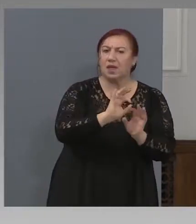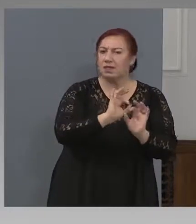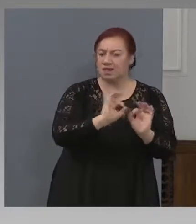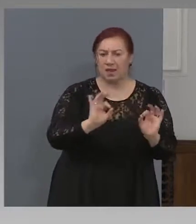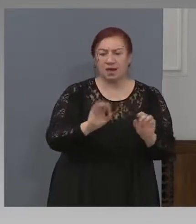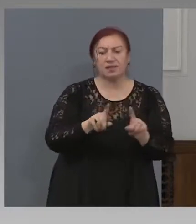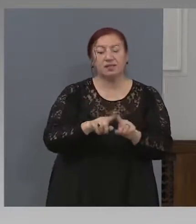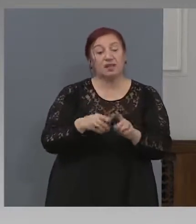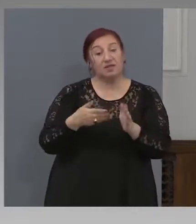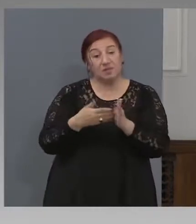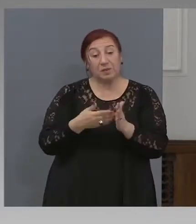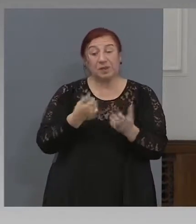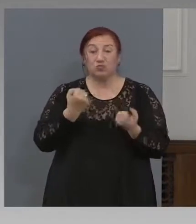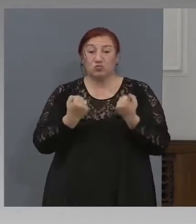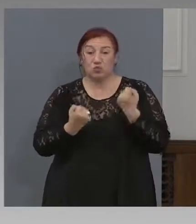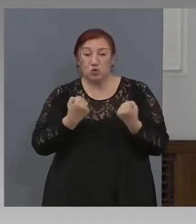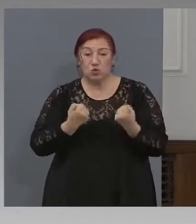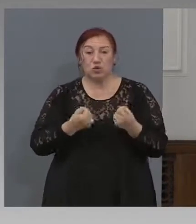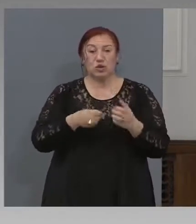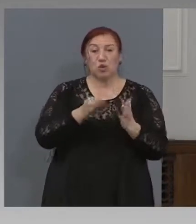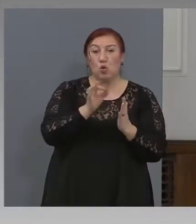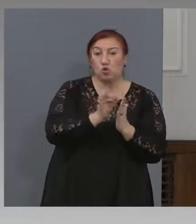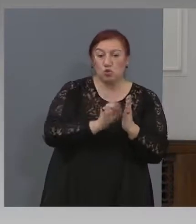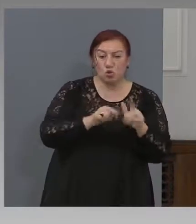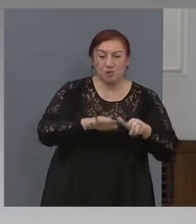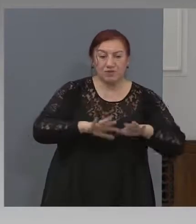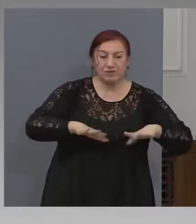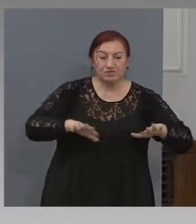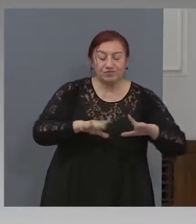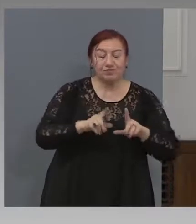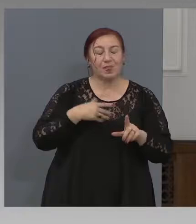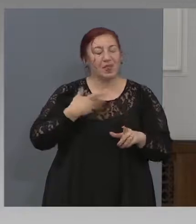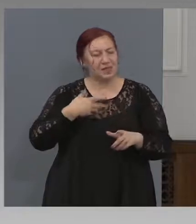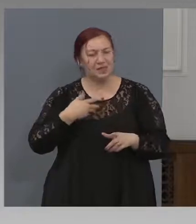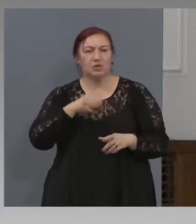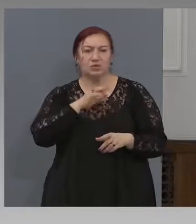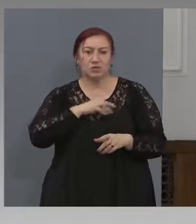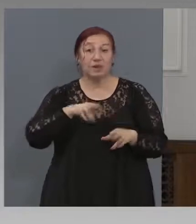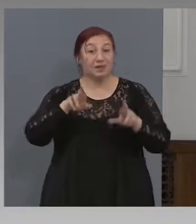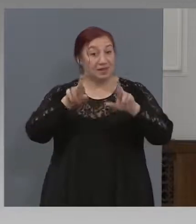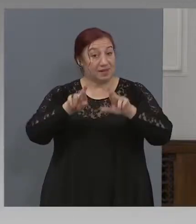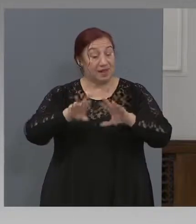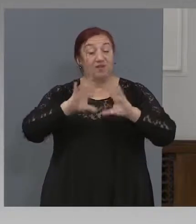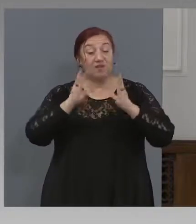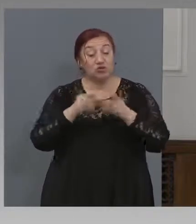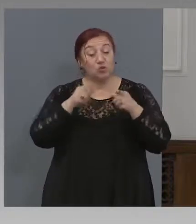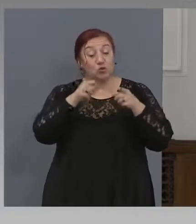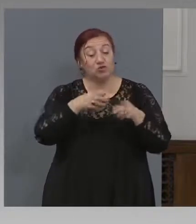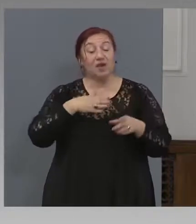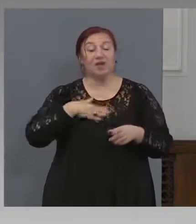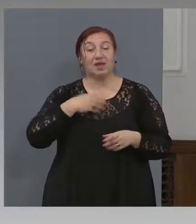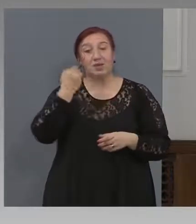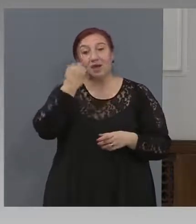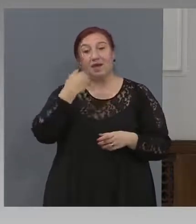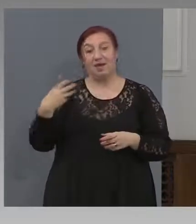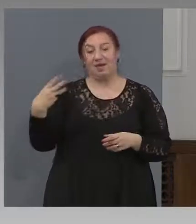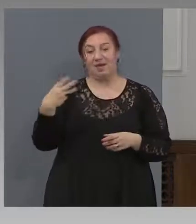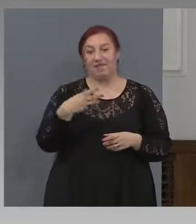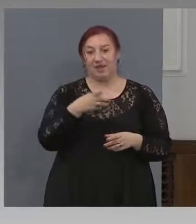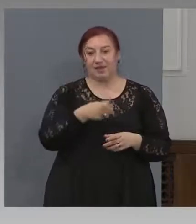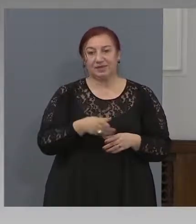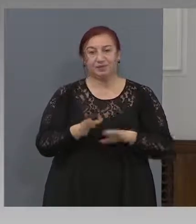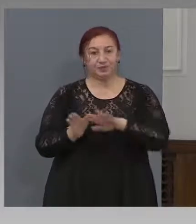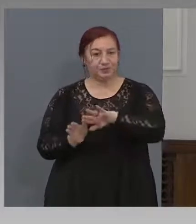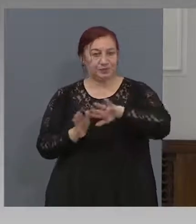тези трудни условия искахме да постигнем. Надявам се наистина всичко това да има ефект. Моля ви за